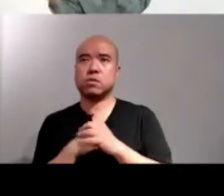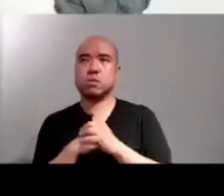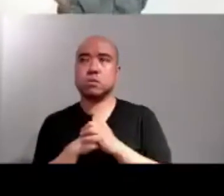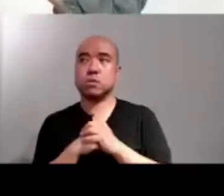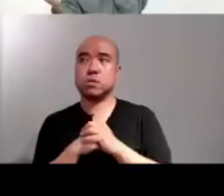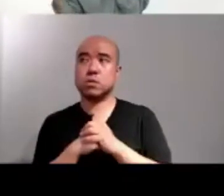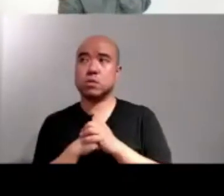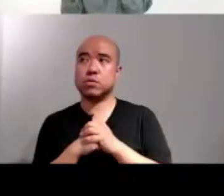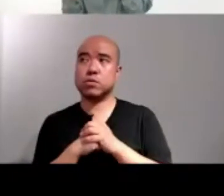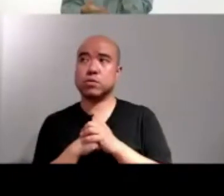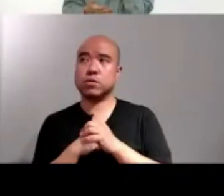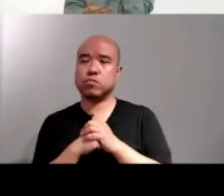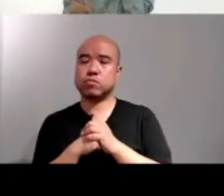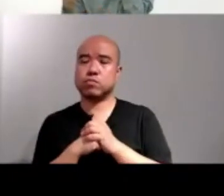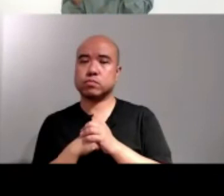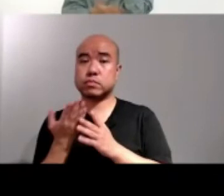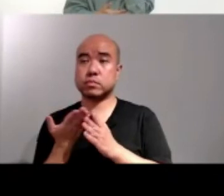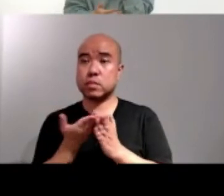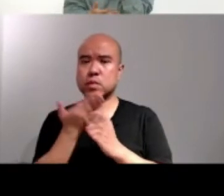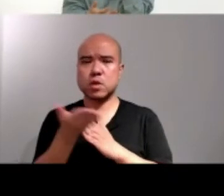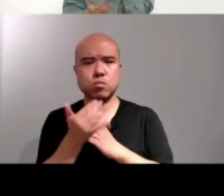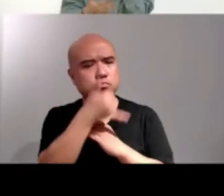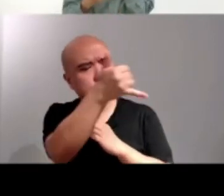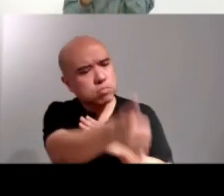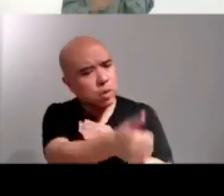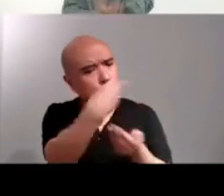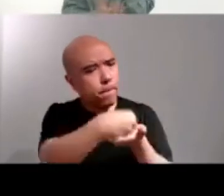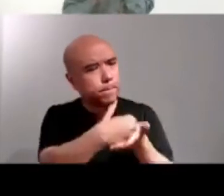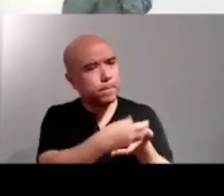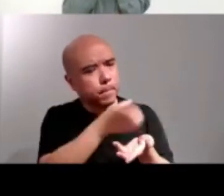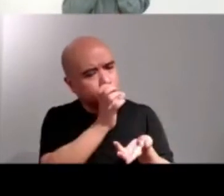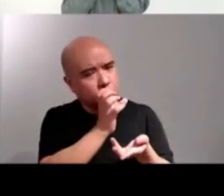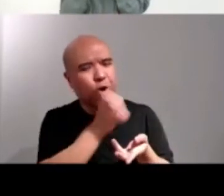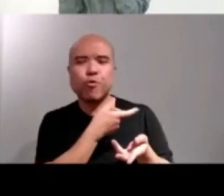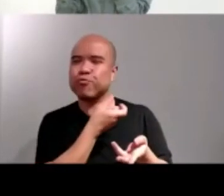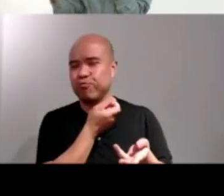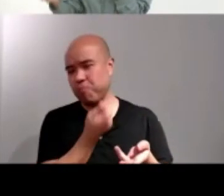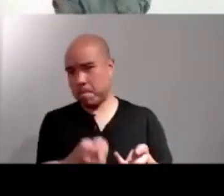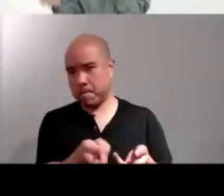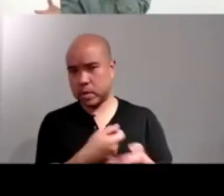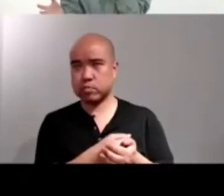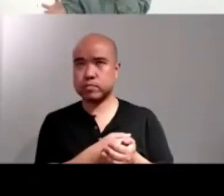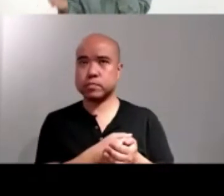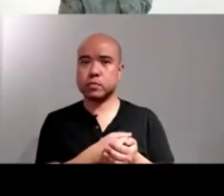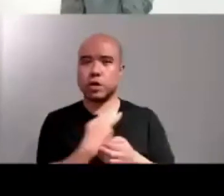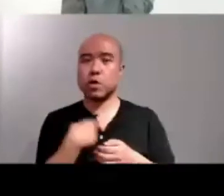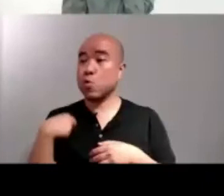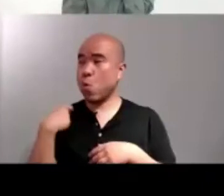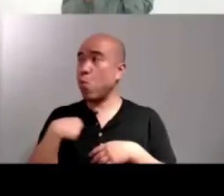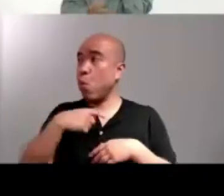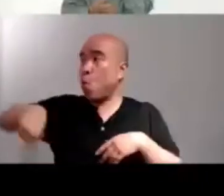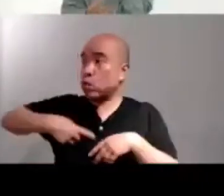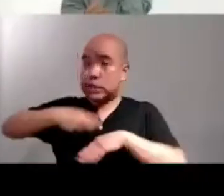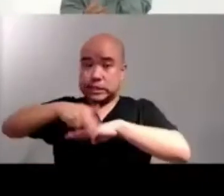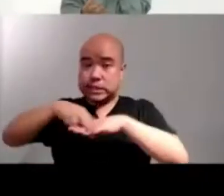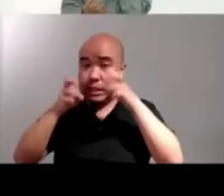檻。但係我哋落到街，我哋買杯嘢飲嘅，咁呢個門檻就好低啦。我哋用德斯基嘅語言就放咗喺呢啲茶